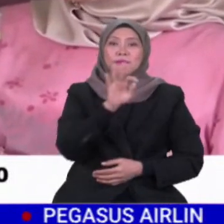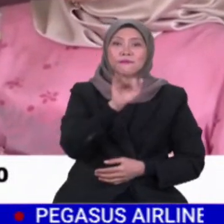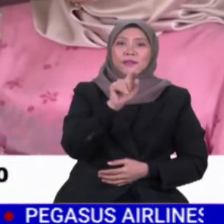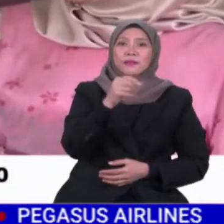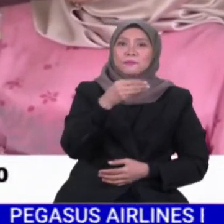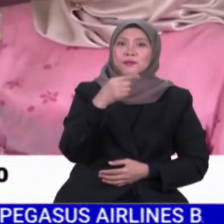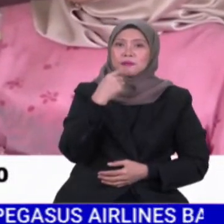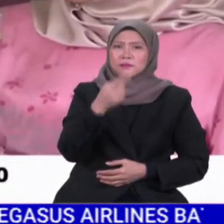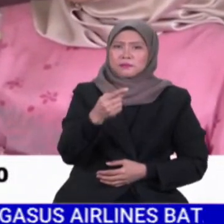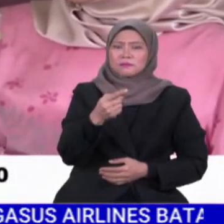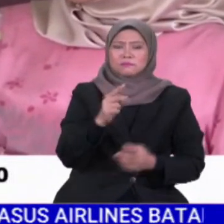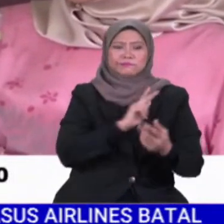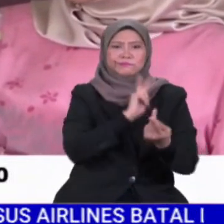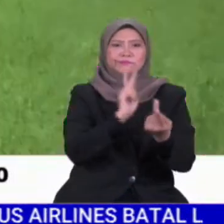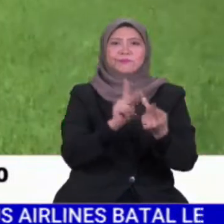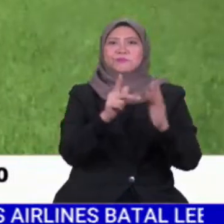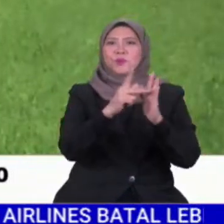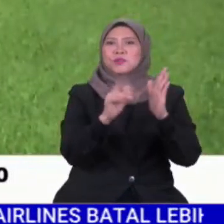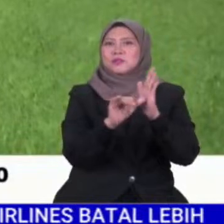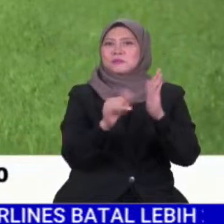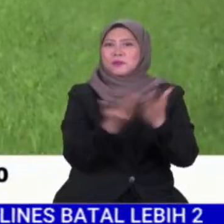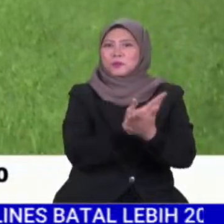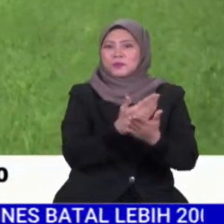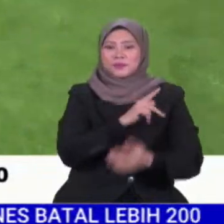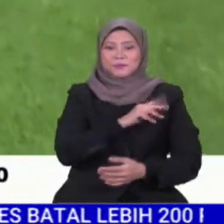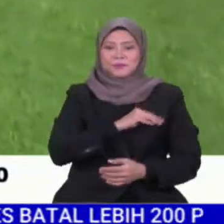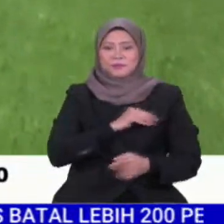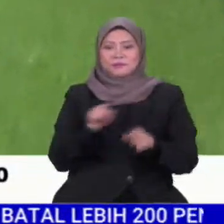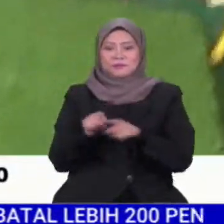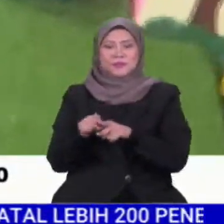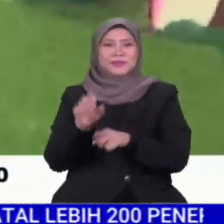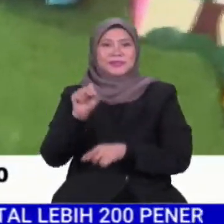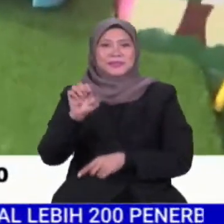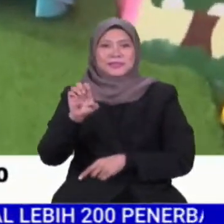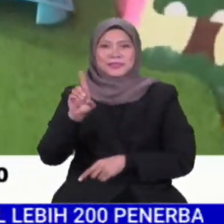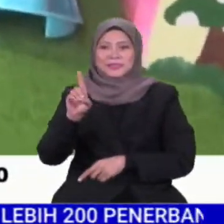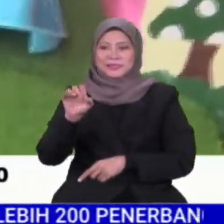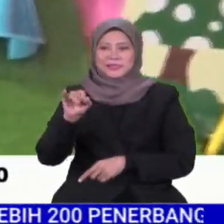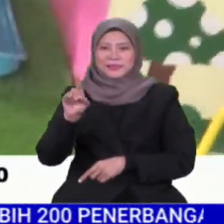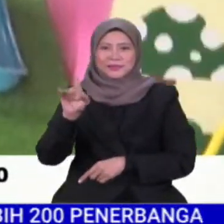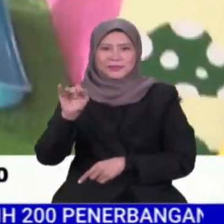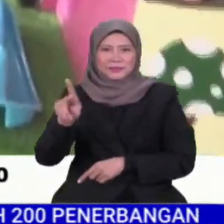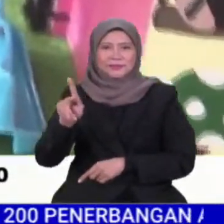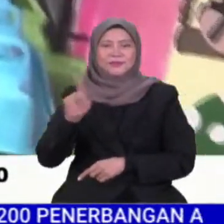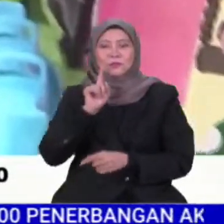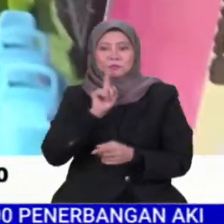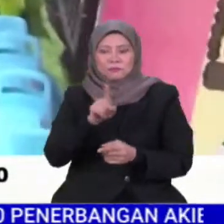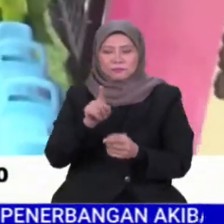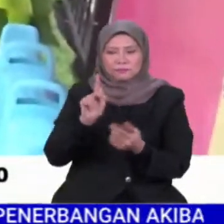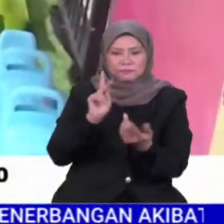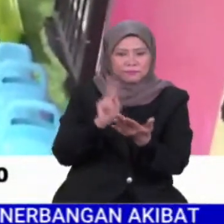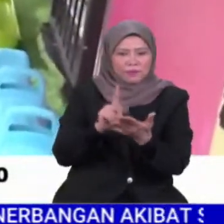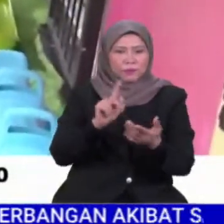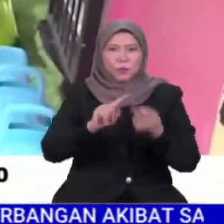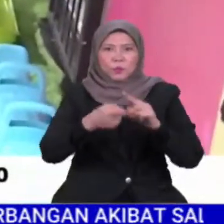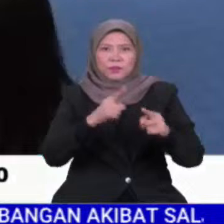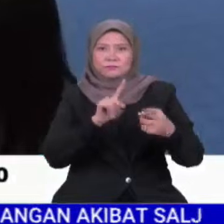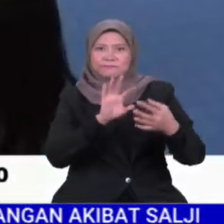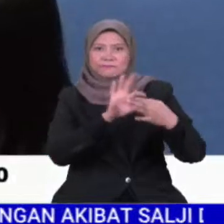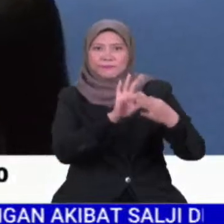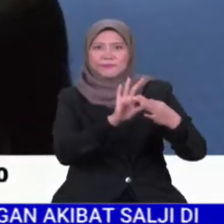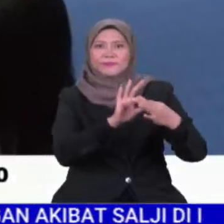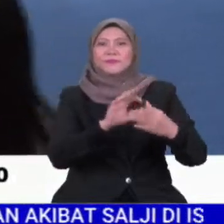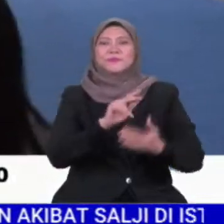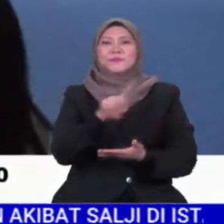Fatimah, sejajar dengan polisi baru ini, kementeriannya bersama sedidik telah mengenal pasti rakan strategik iaitu